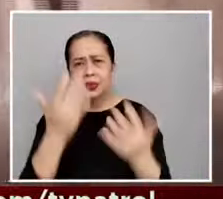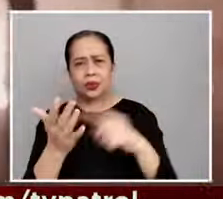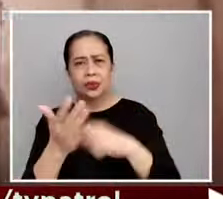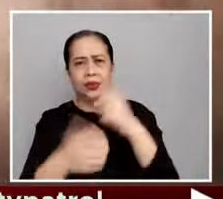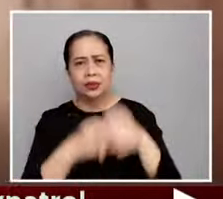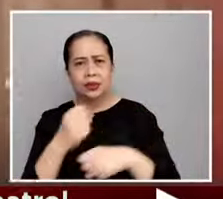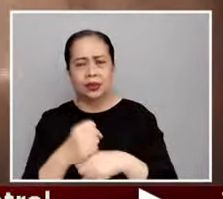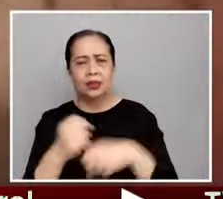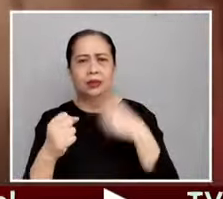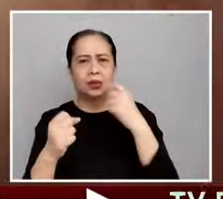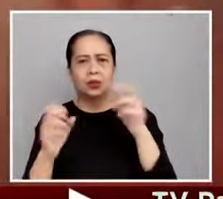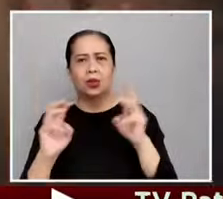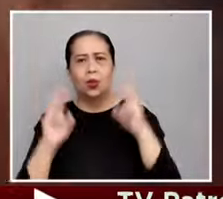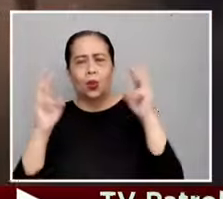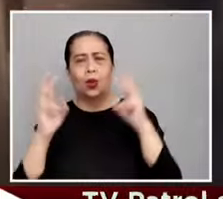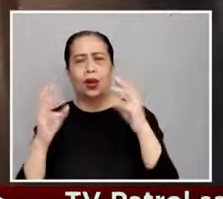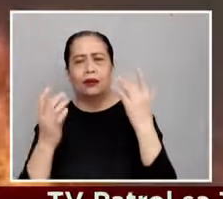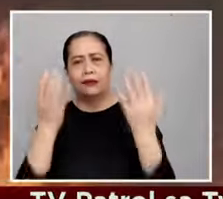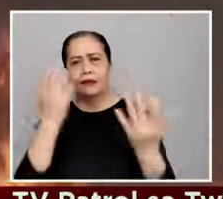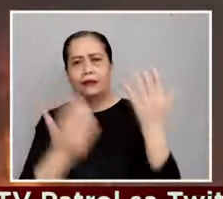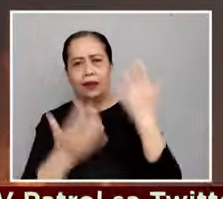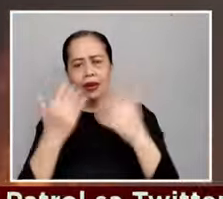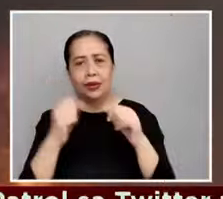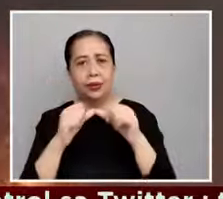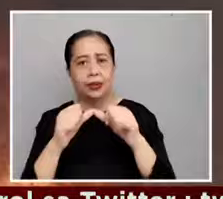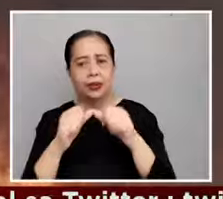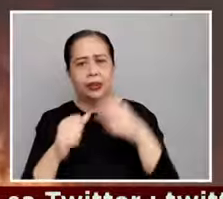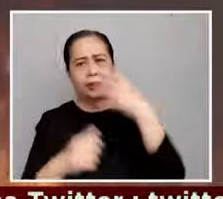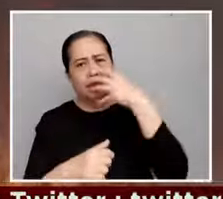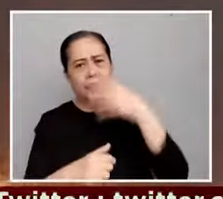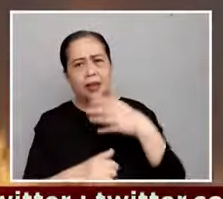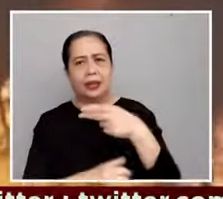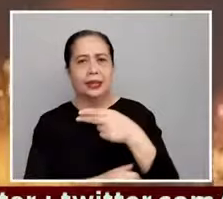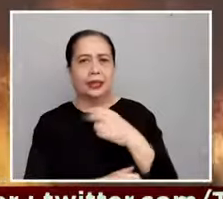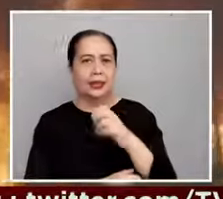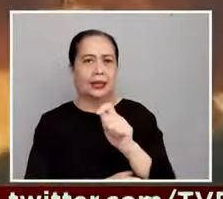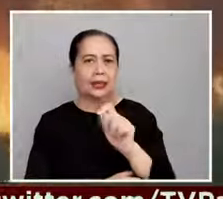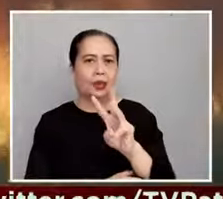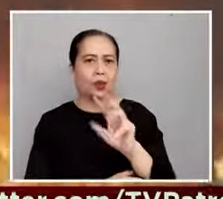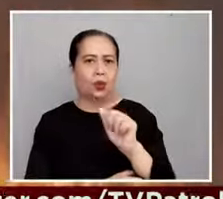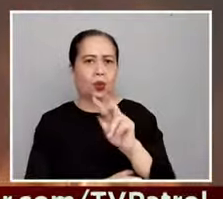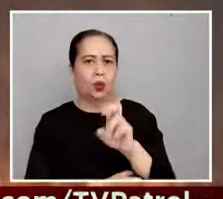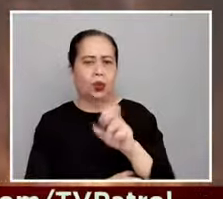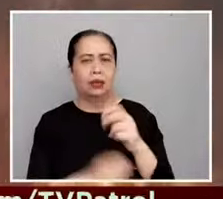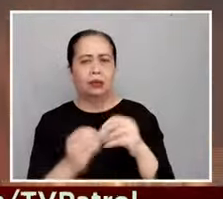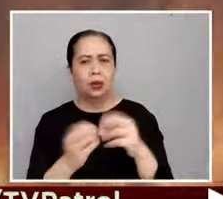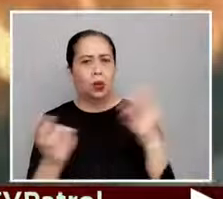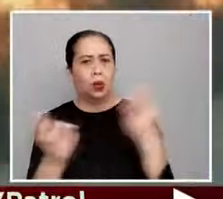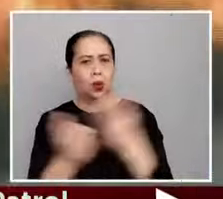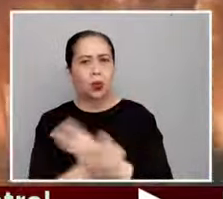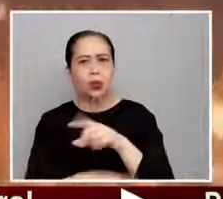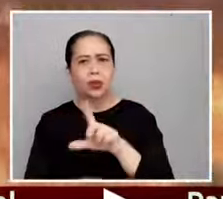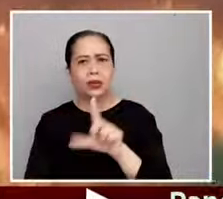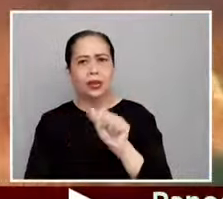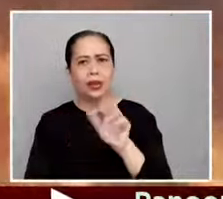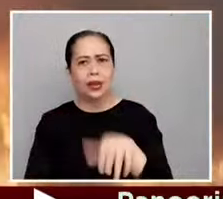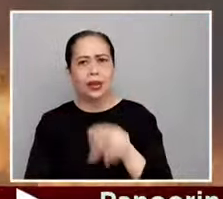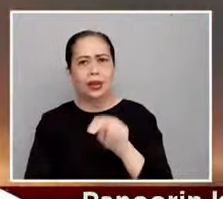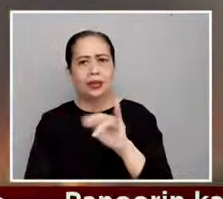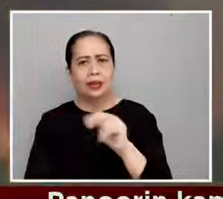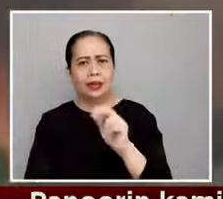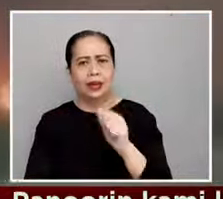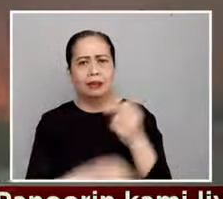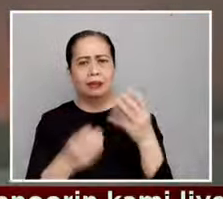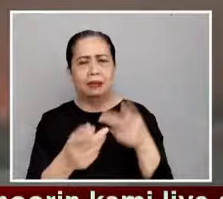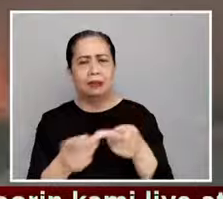sa wildfire. Patuloy ang bagiral lang heatwave doon na pinalalapa ng katatapos lang na La Niña. Maraming lugar sa bansa ang nagtala